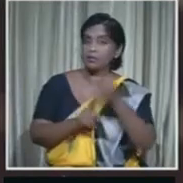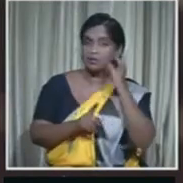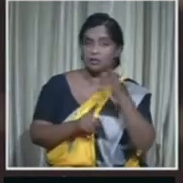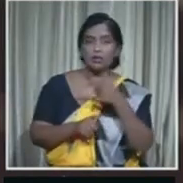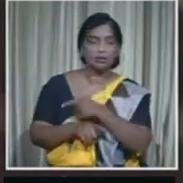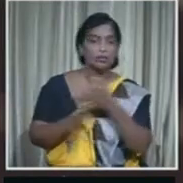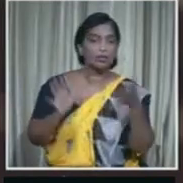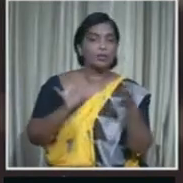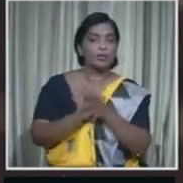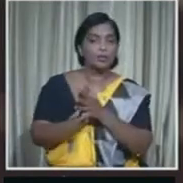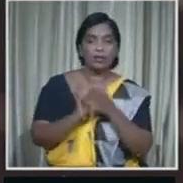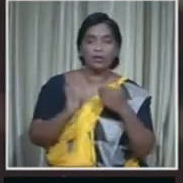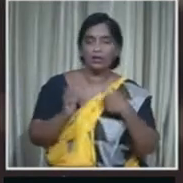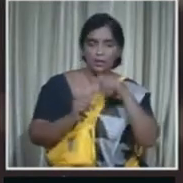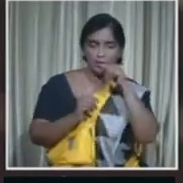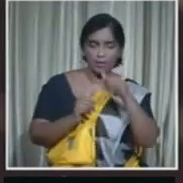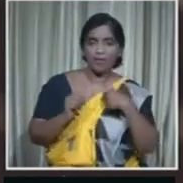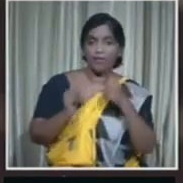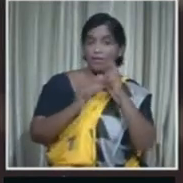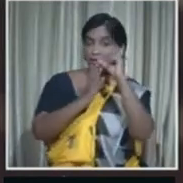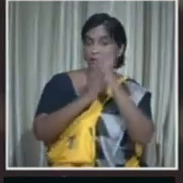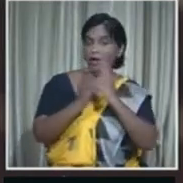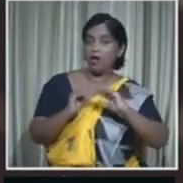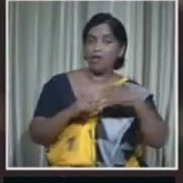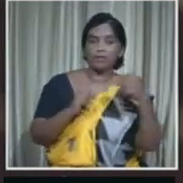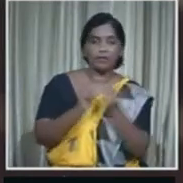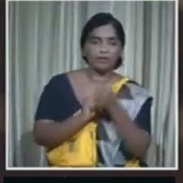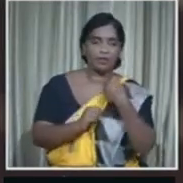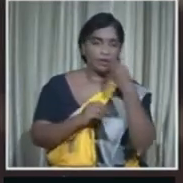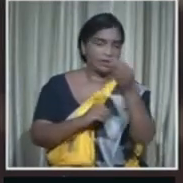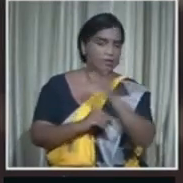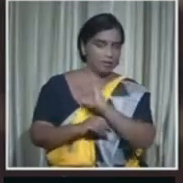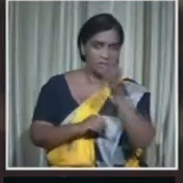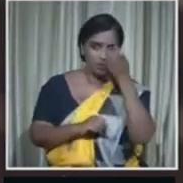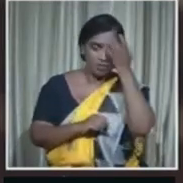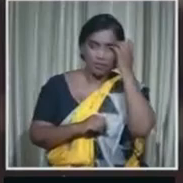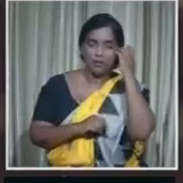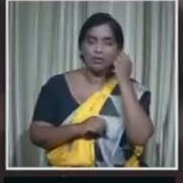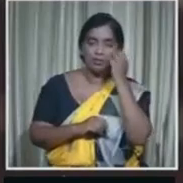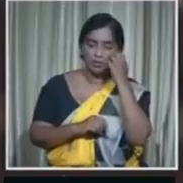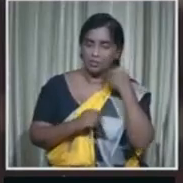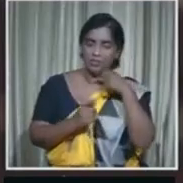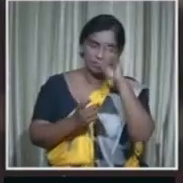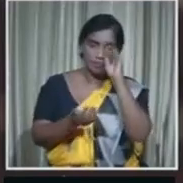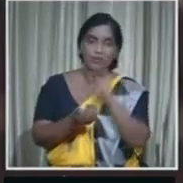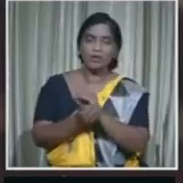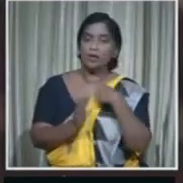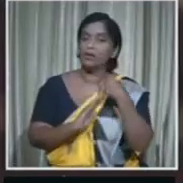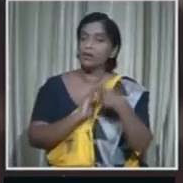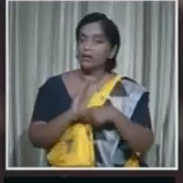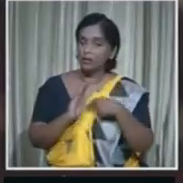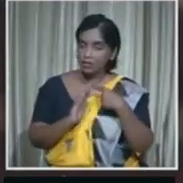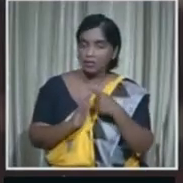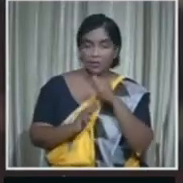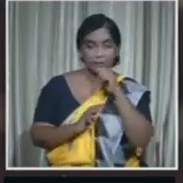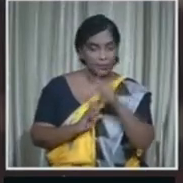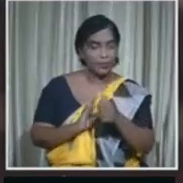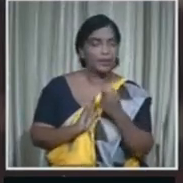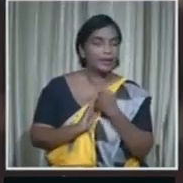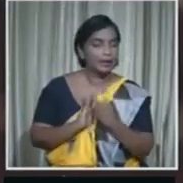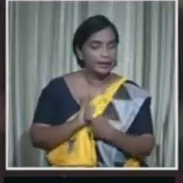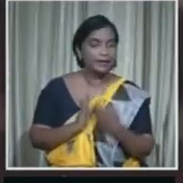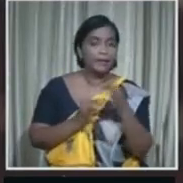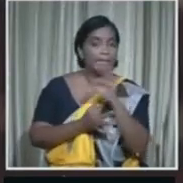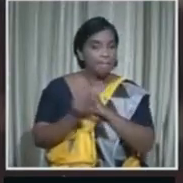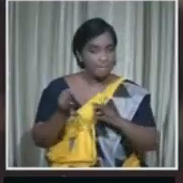එක්ක අපි කිසිසේත්ම ව්‍යවස්ථාවෙන් පිට වැඩ කරන්න ඉඩ දෙන්නේ නැහැ. අපි රකින්නවා. අපි මේ රටේ පරමාධිපත්‍ය සහ